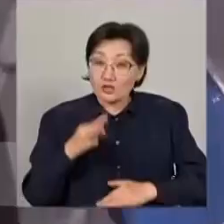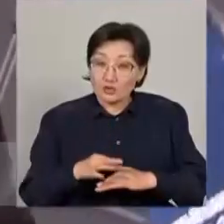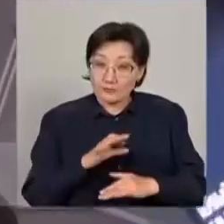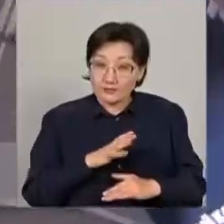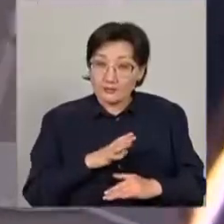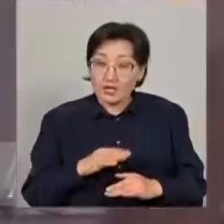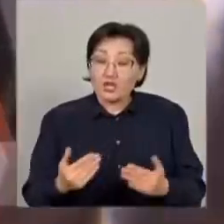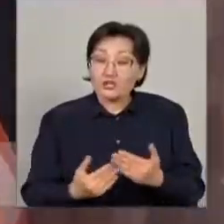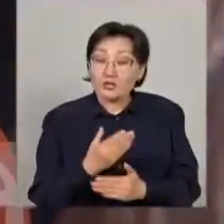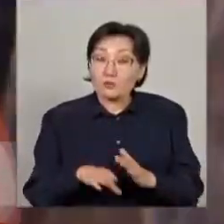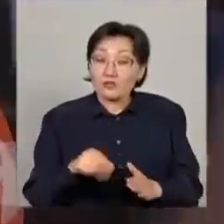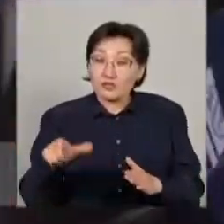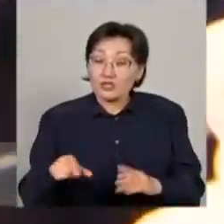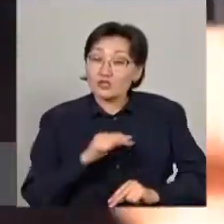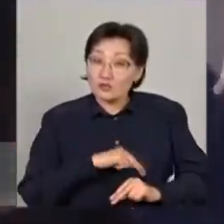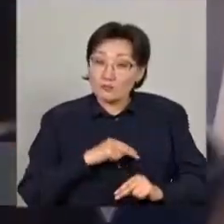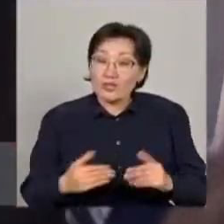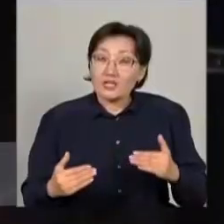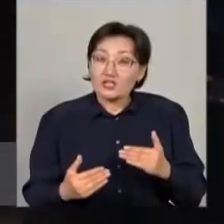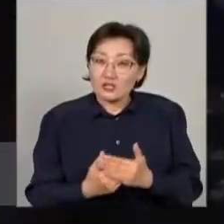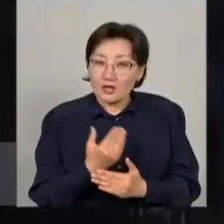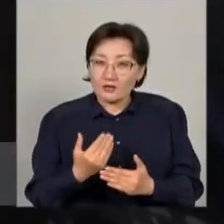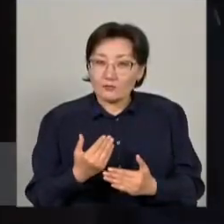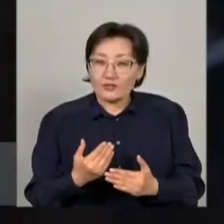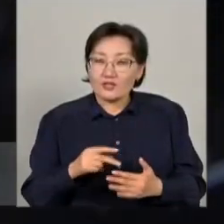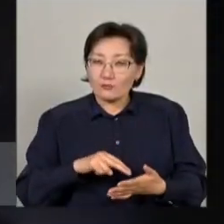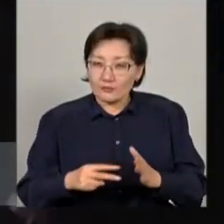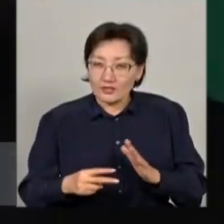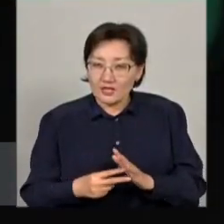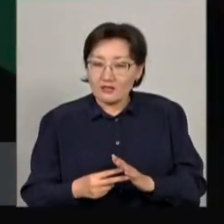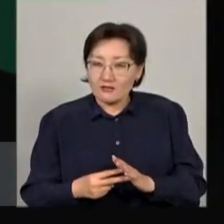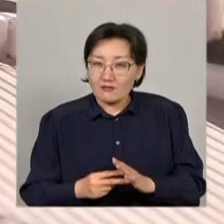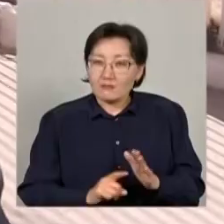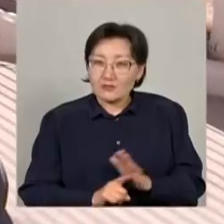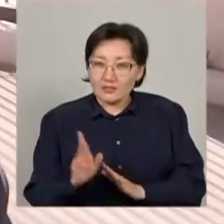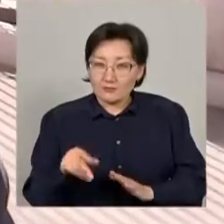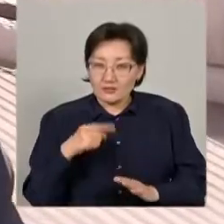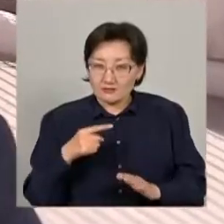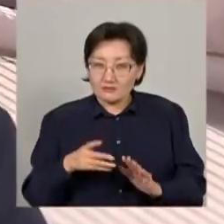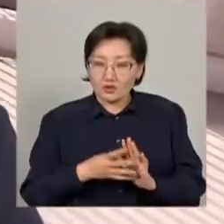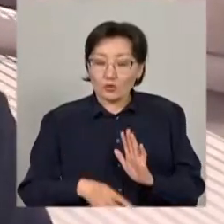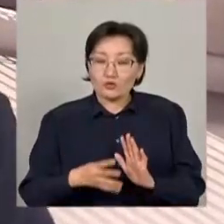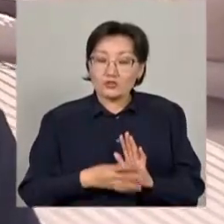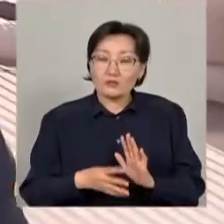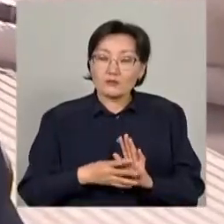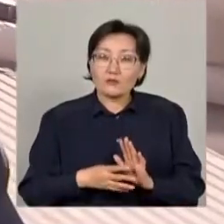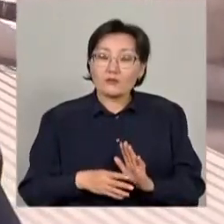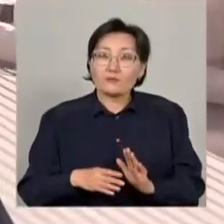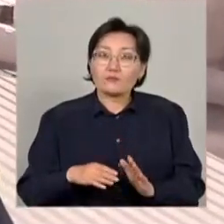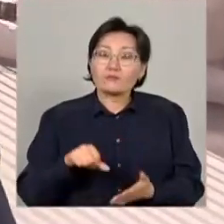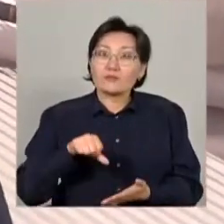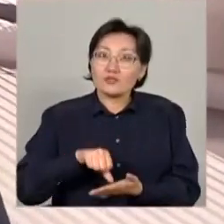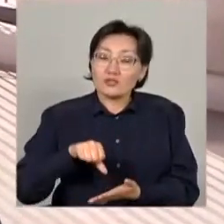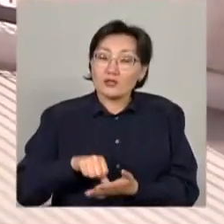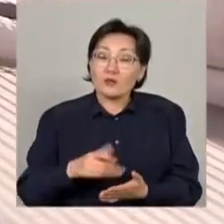берді. Жаңа депутаттар жұмысқа жаңа леппен білек сыбана кірісеміз дейді. 90 үміткердің ішінде мен болдым,